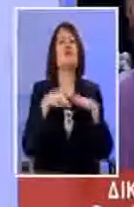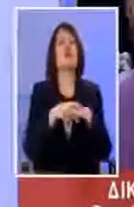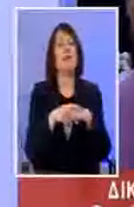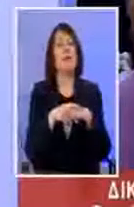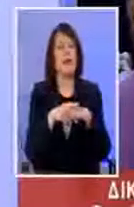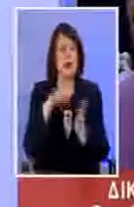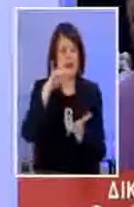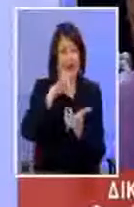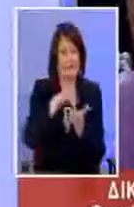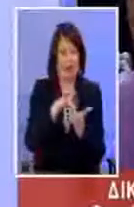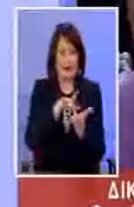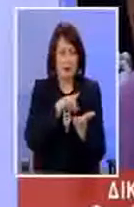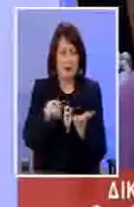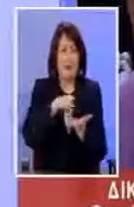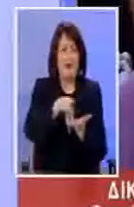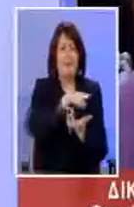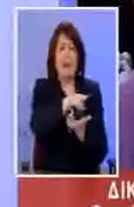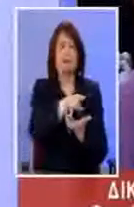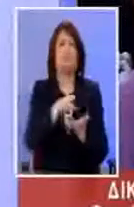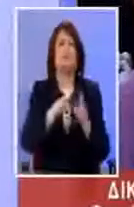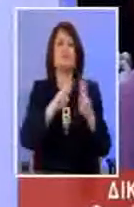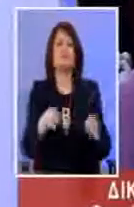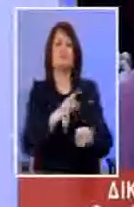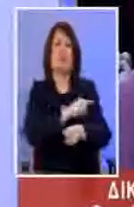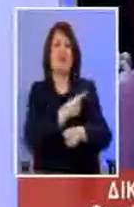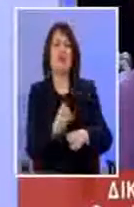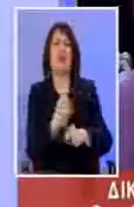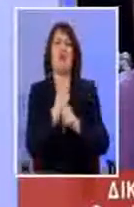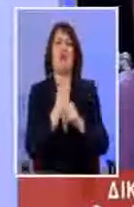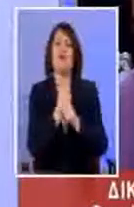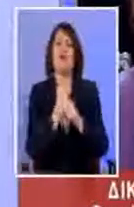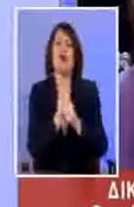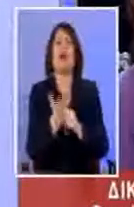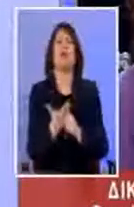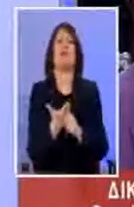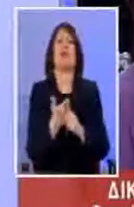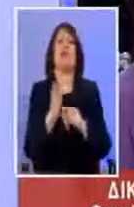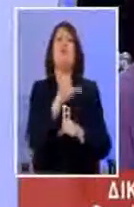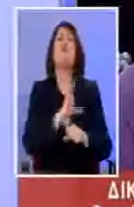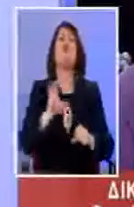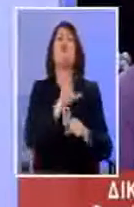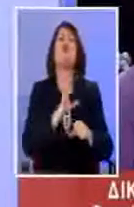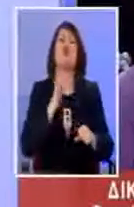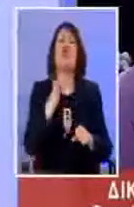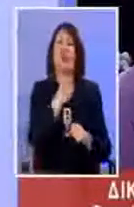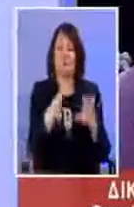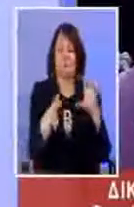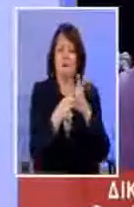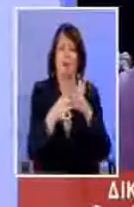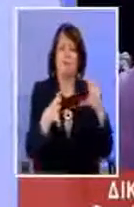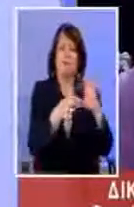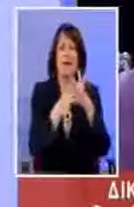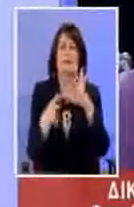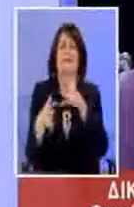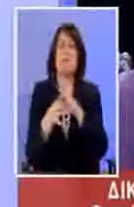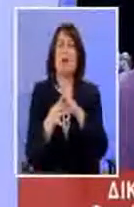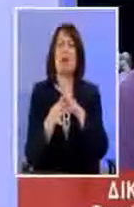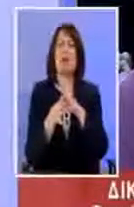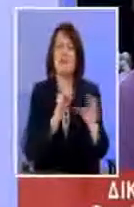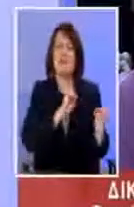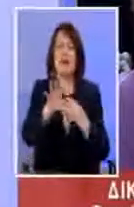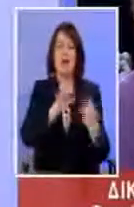ακόμη ιατρία, φαρμακεία, μουσεία κλπ. Θα μπορούν να έχουν την πρόσβαση που